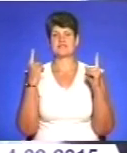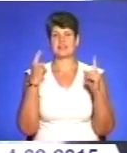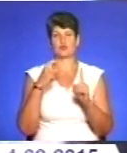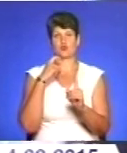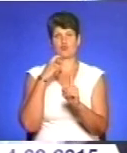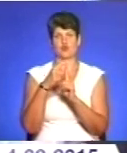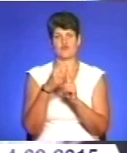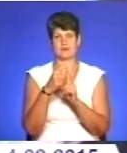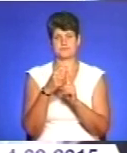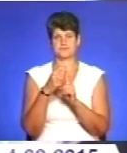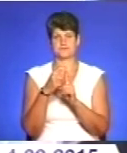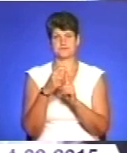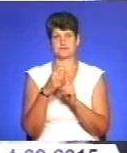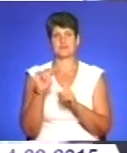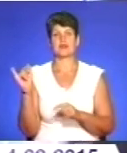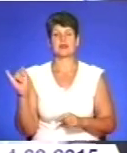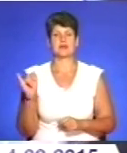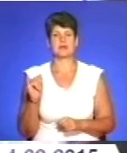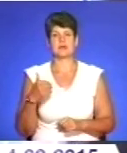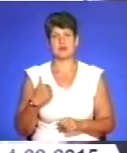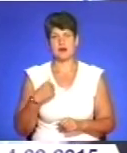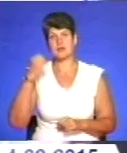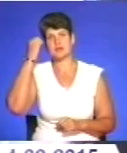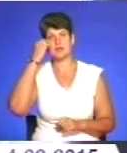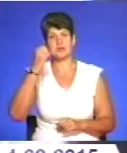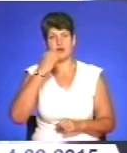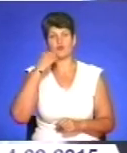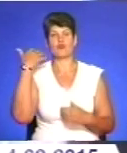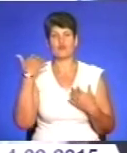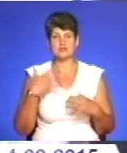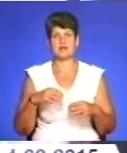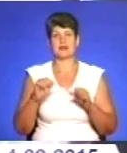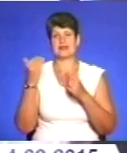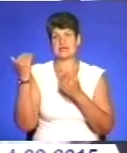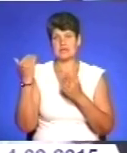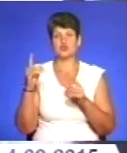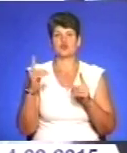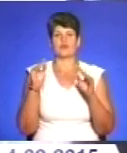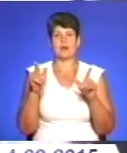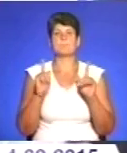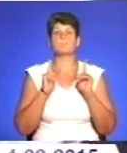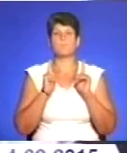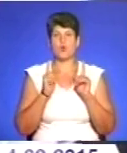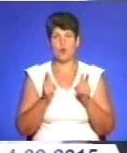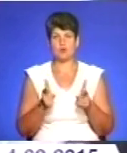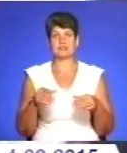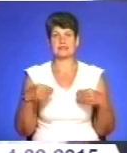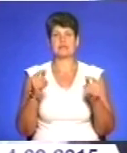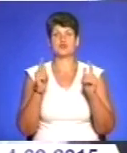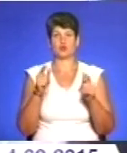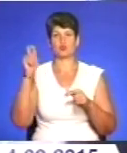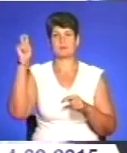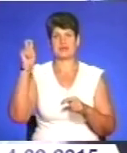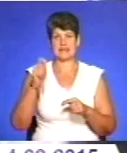букви. І я дякую вже принагідно її, що вона погодилася і дала згоду